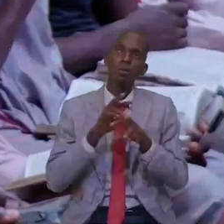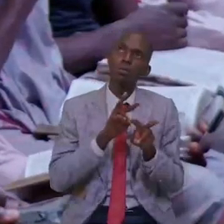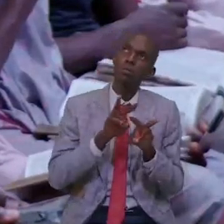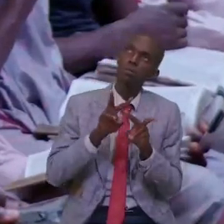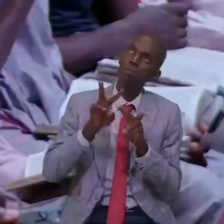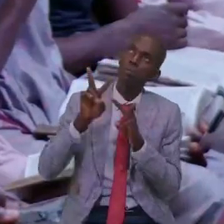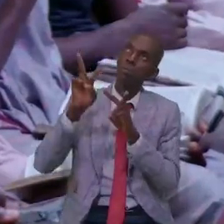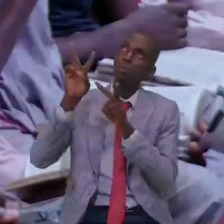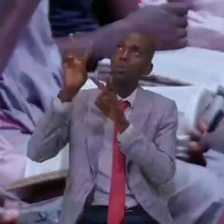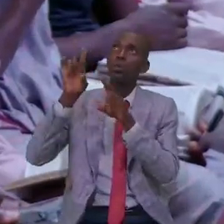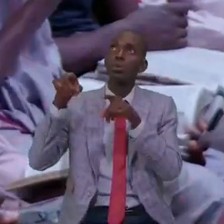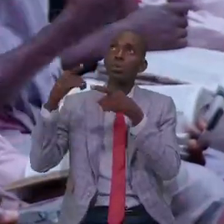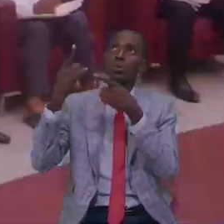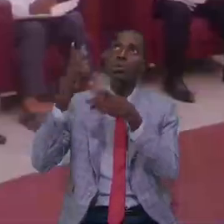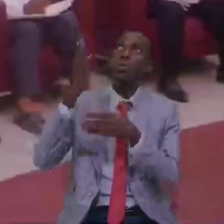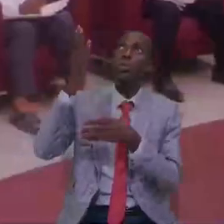est élevé.